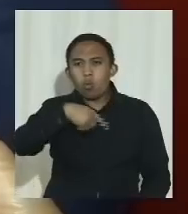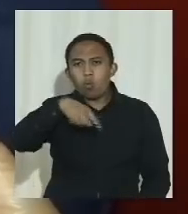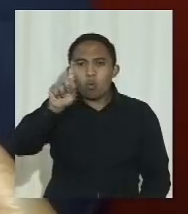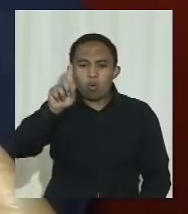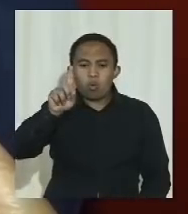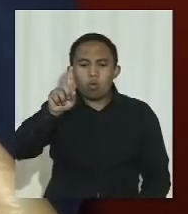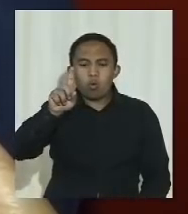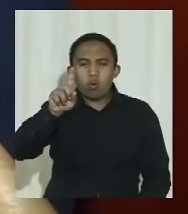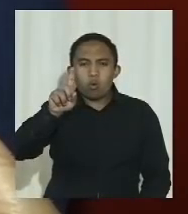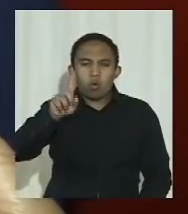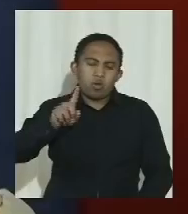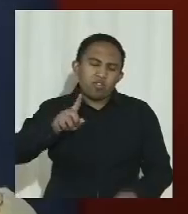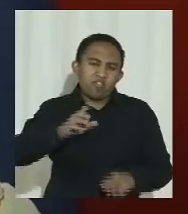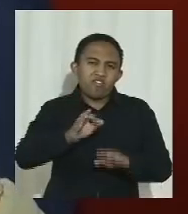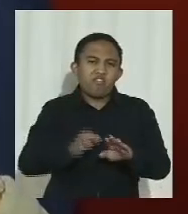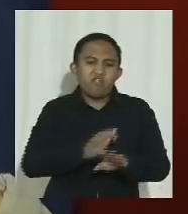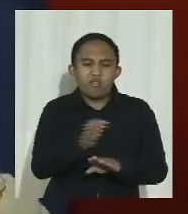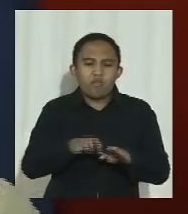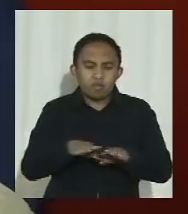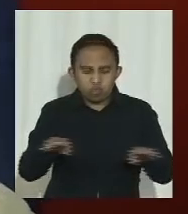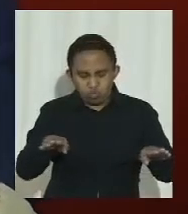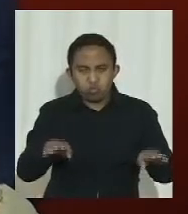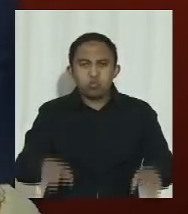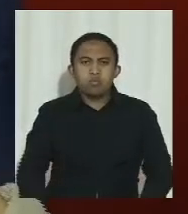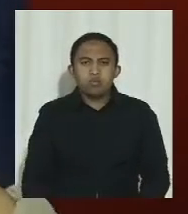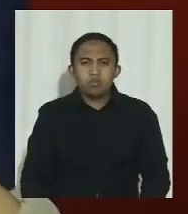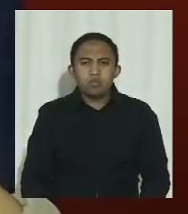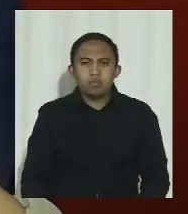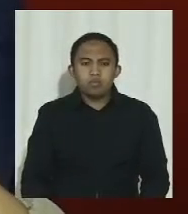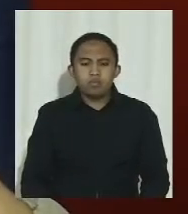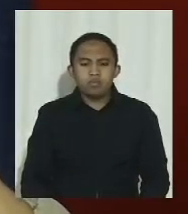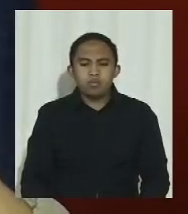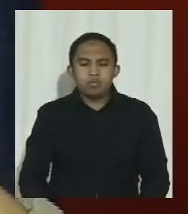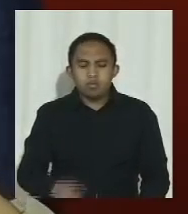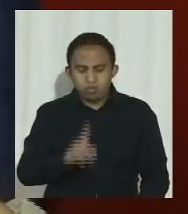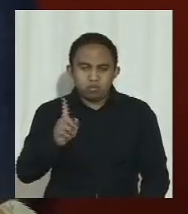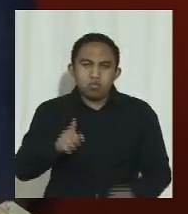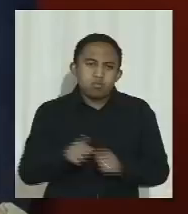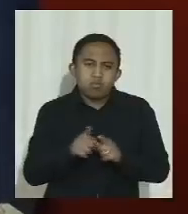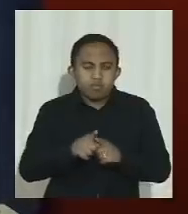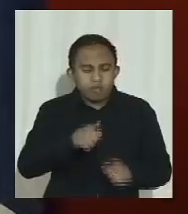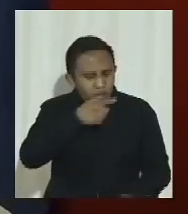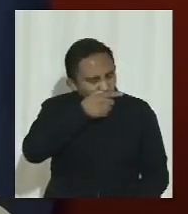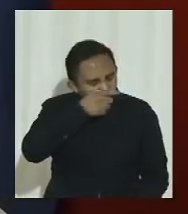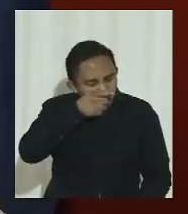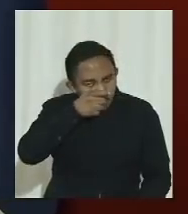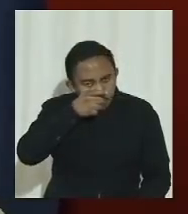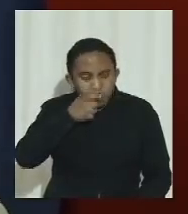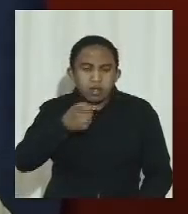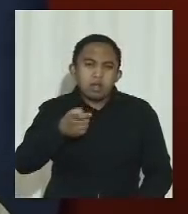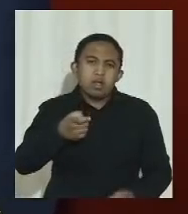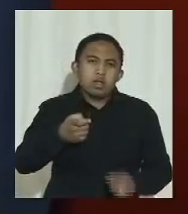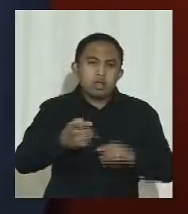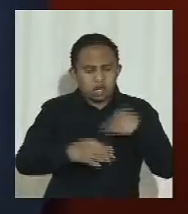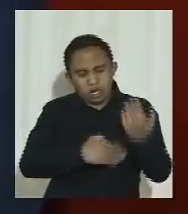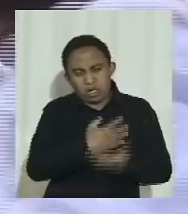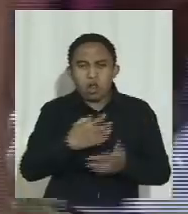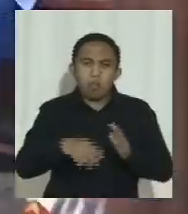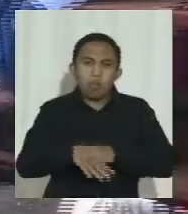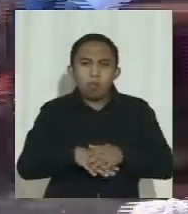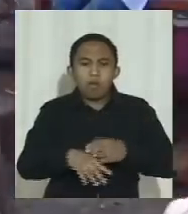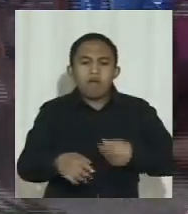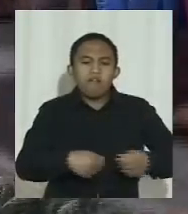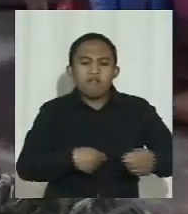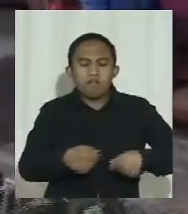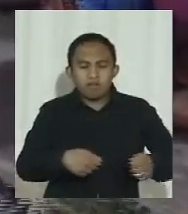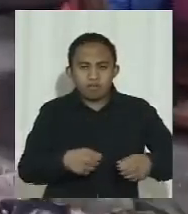anivon'ny faritany ny fanaraha-maso ndraraha rehetra mahakasika ny varotra.